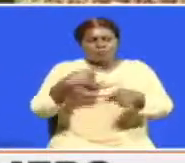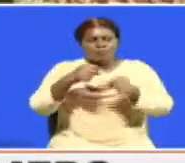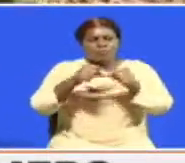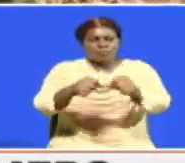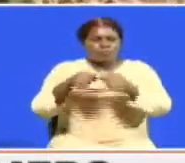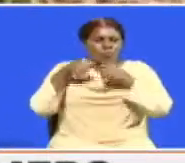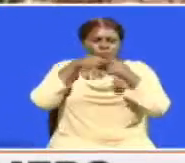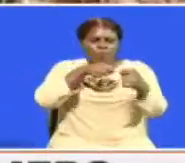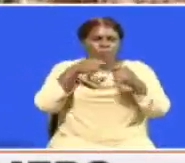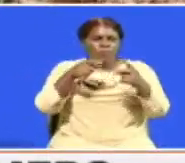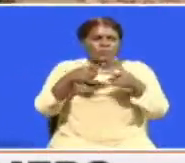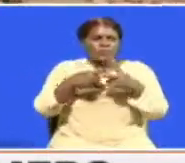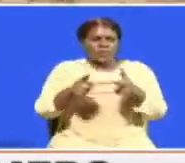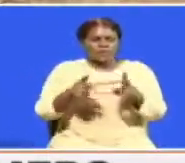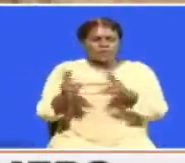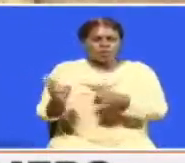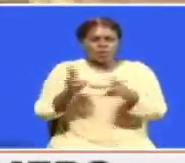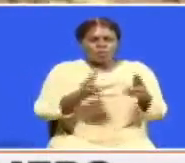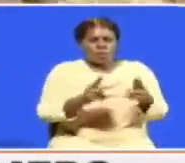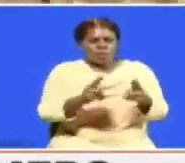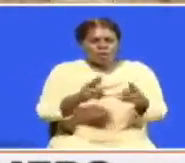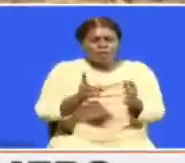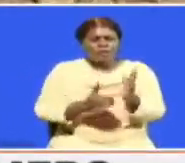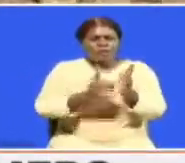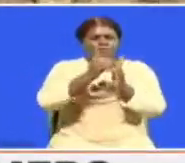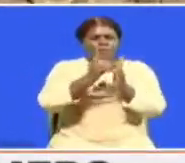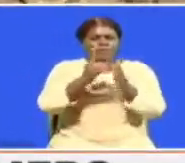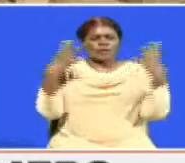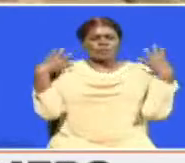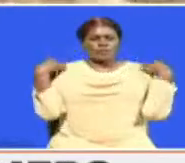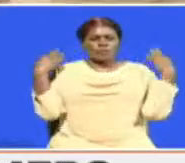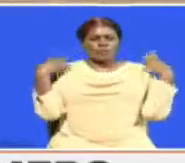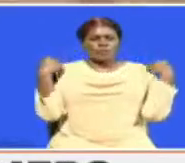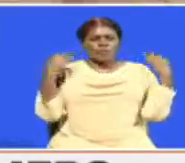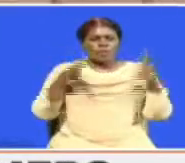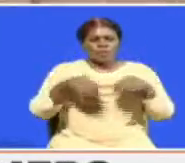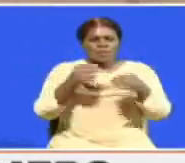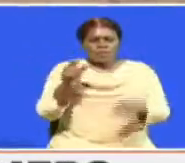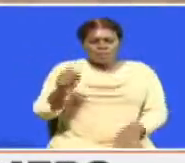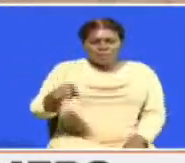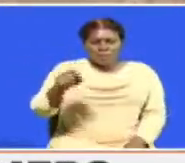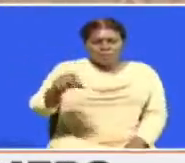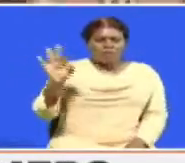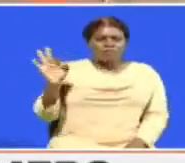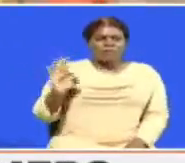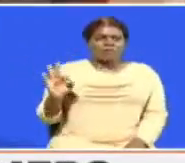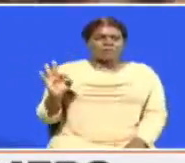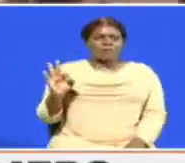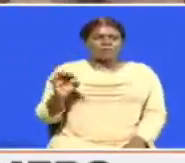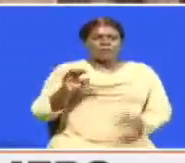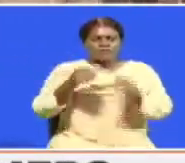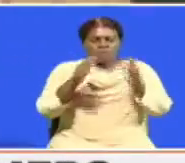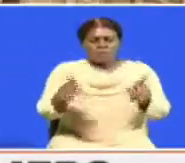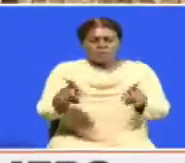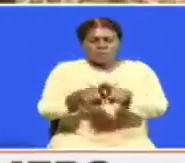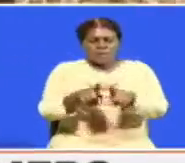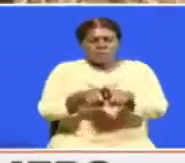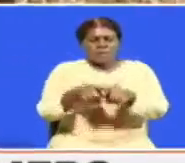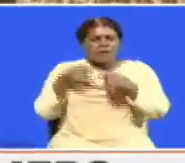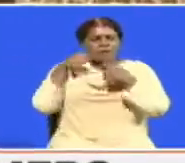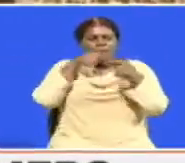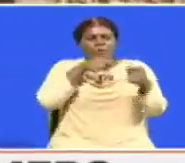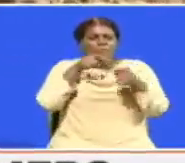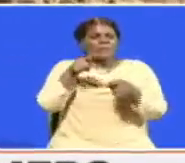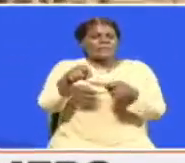cane, has embarked on a rigorous cane development exercise, besides issuing subsidized fertilizer to farmers, as lack of cane is